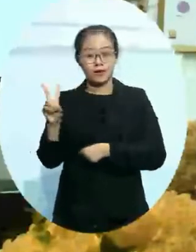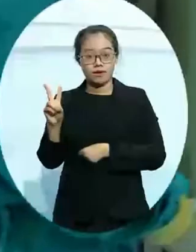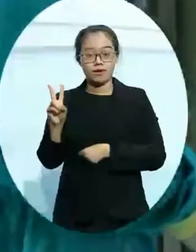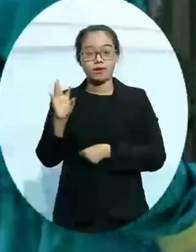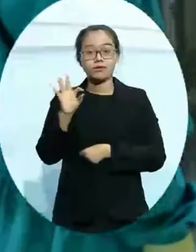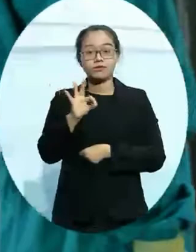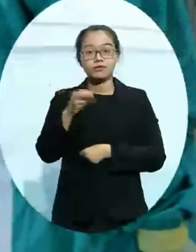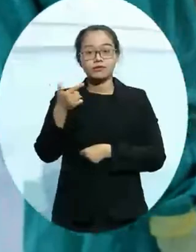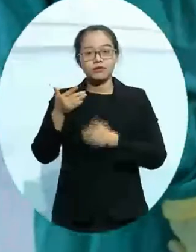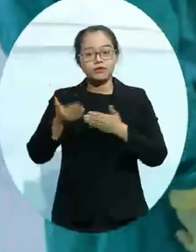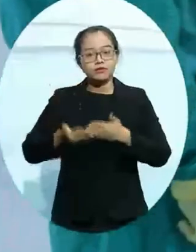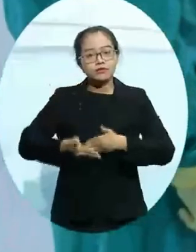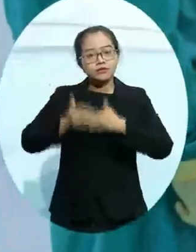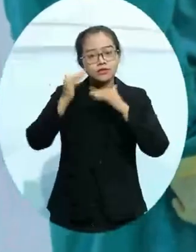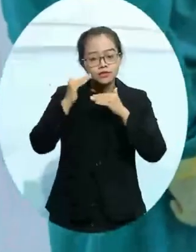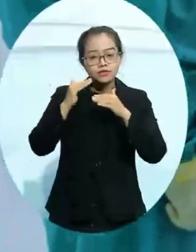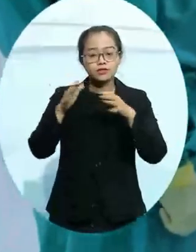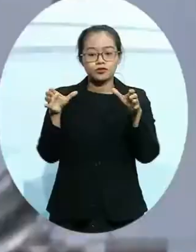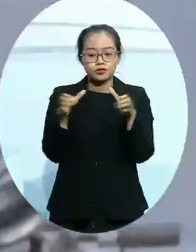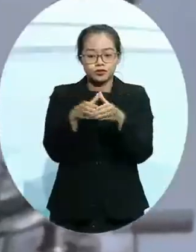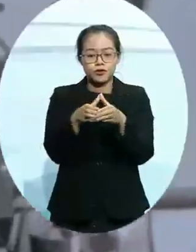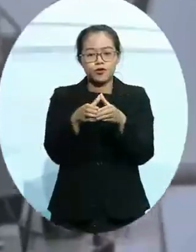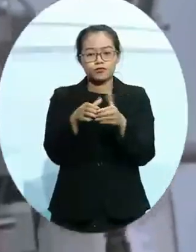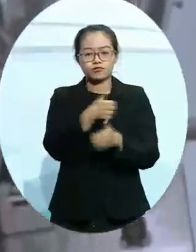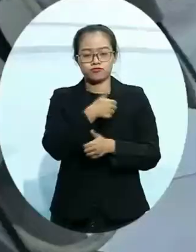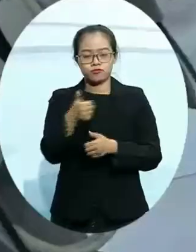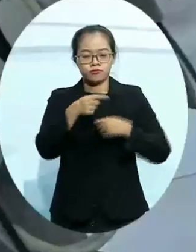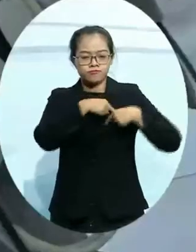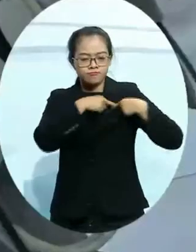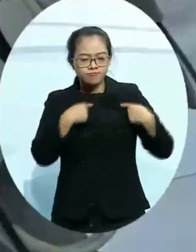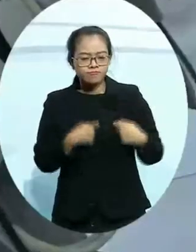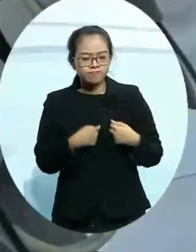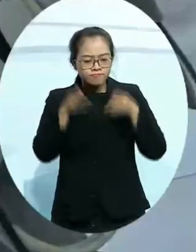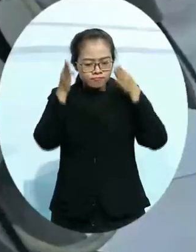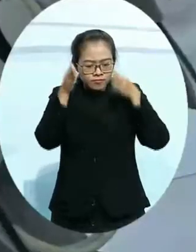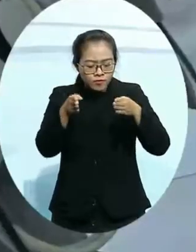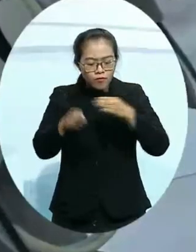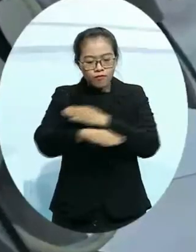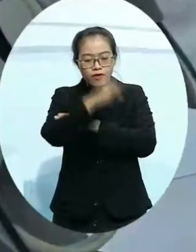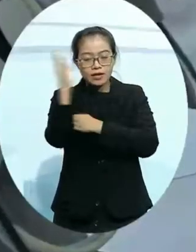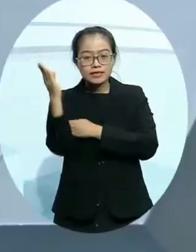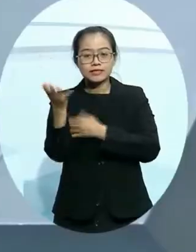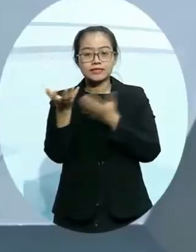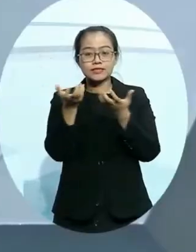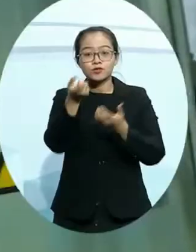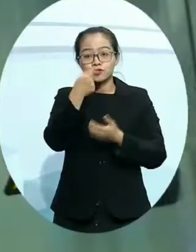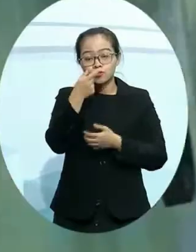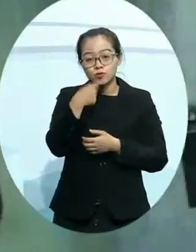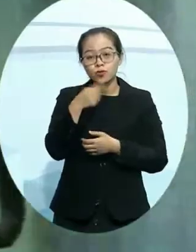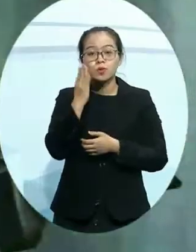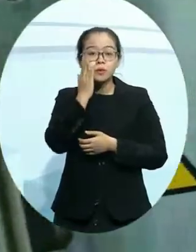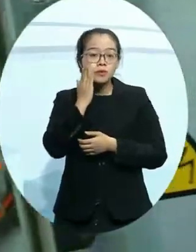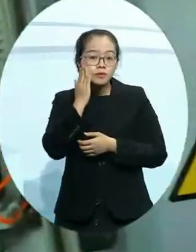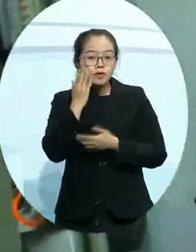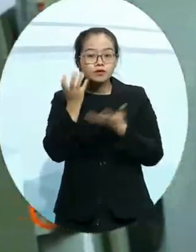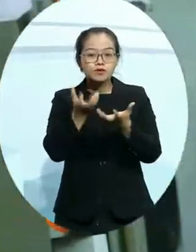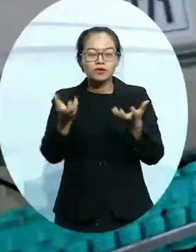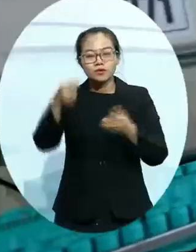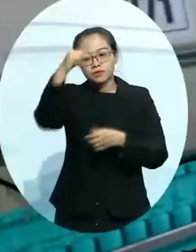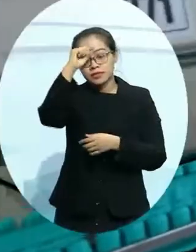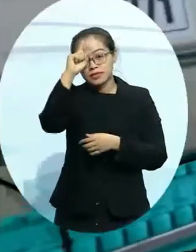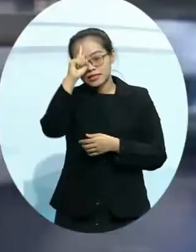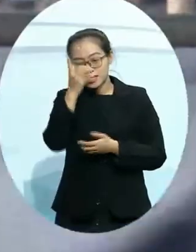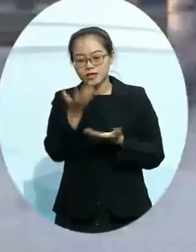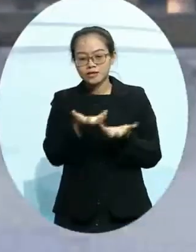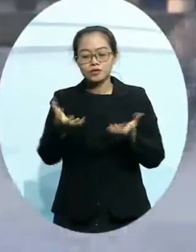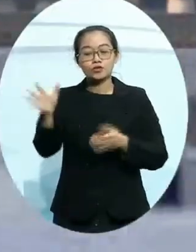xây dựng và đào tạo đội ngũ nhân sự tâm huyết, tập trung phát triển tại thị trường dược phẩm, mỹ phẩm, trang thiết bị y tế và chế phẩm vệ sinh,